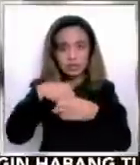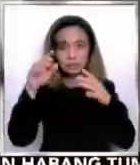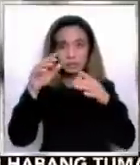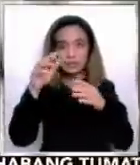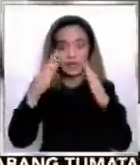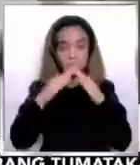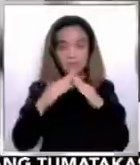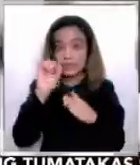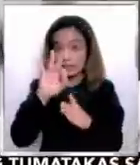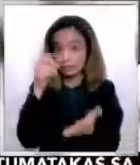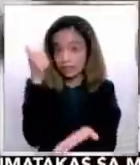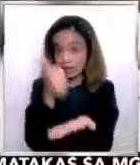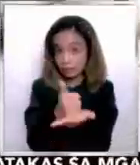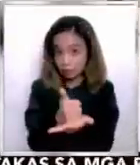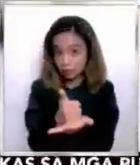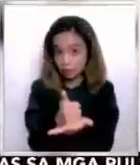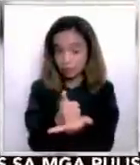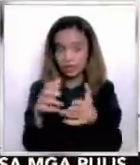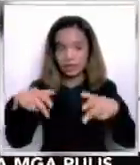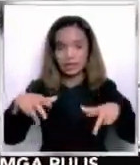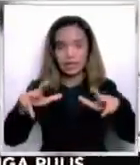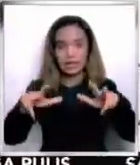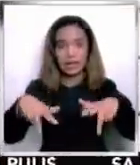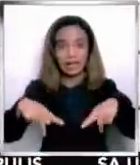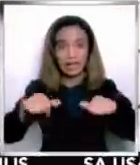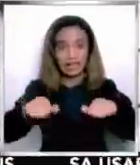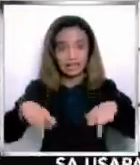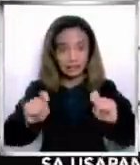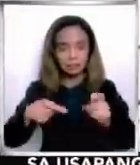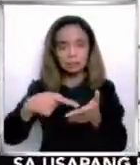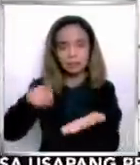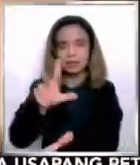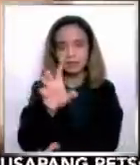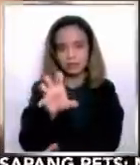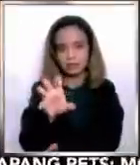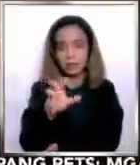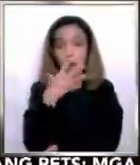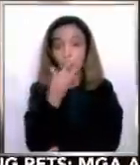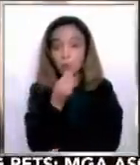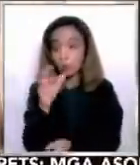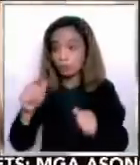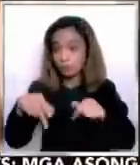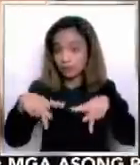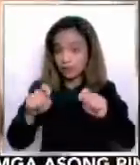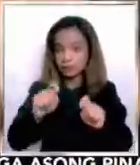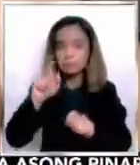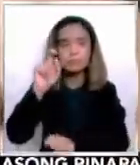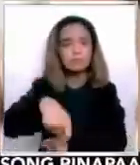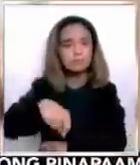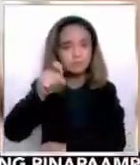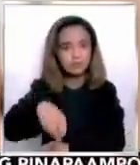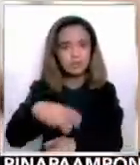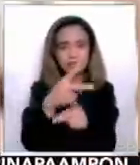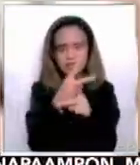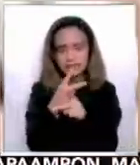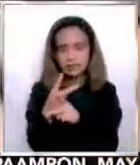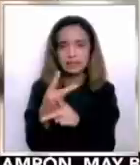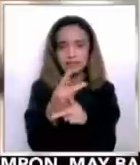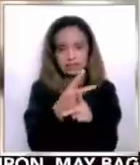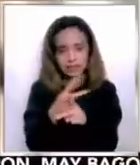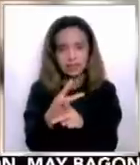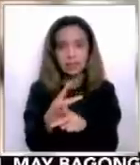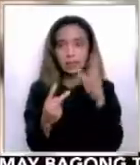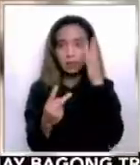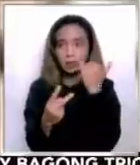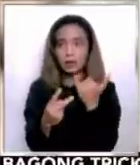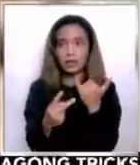babayarang 500 pesos lamang. Paalala rin nila sa mga mag-aampon ng aso, kailangan alagaan mabuti ang mga ito dahil magiging